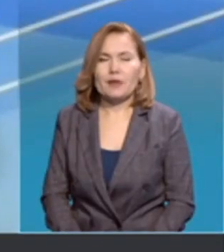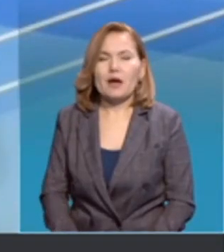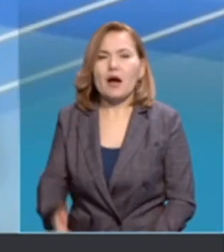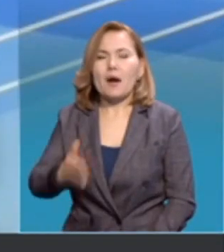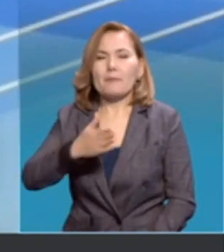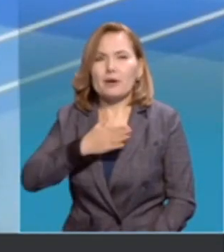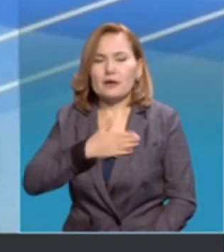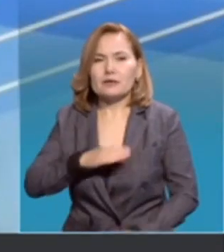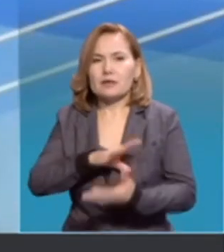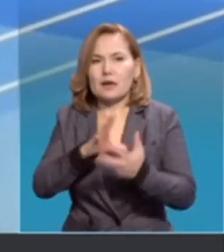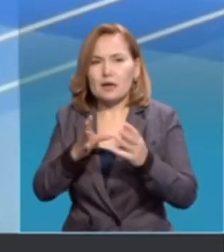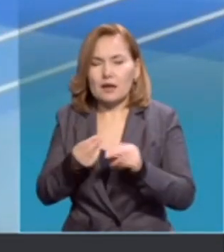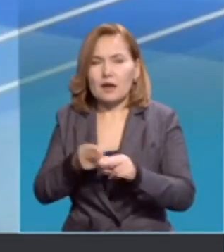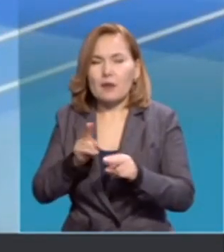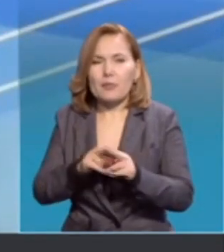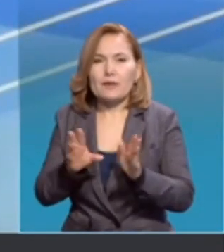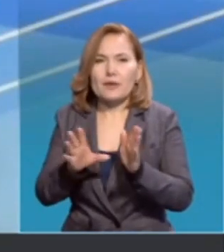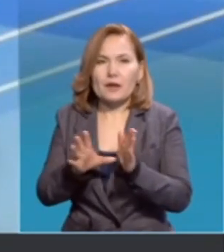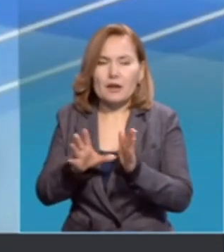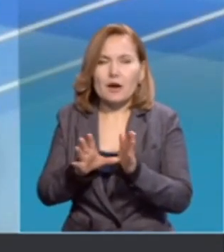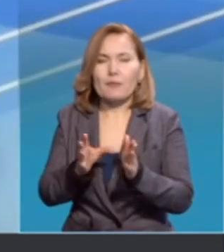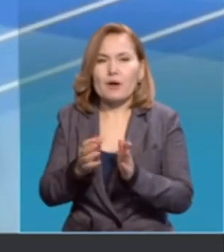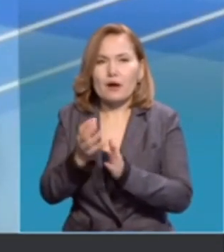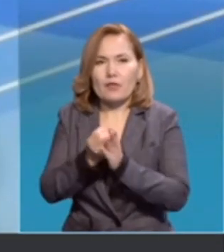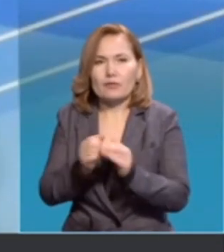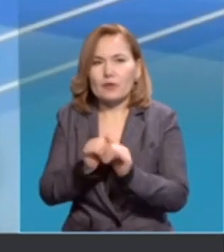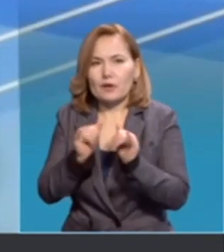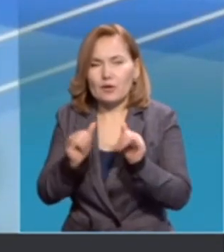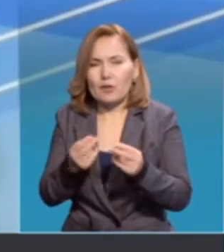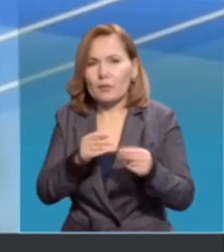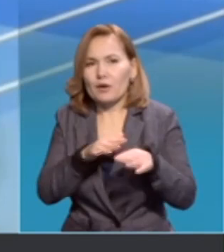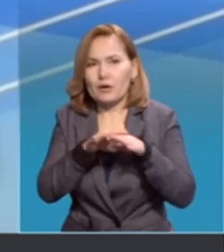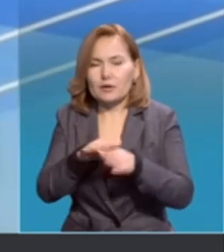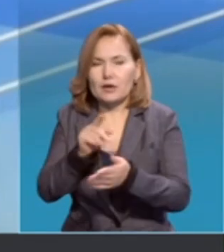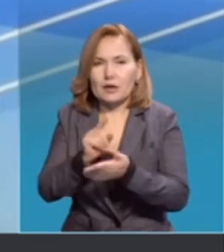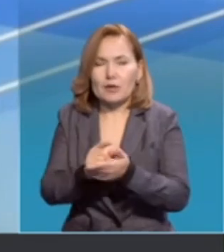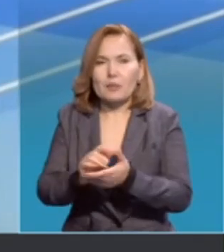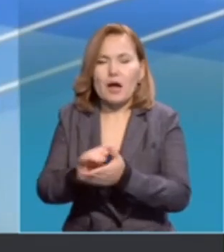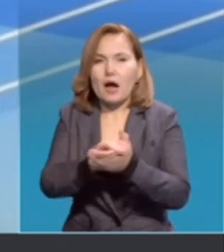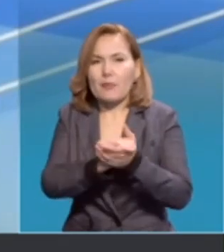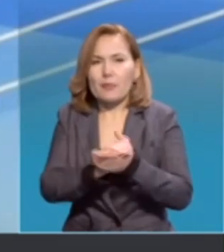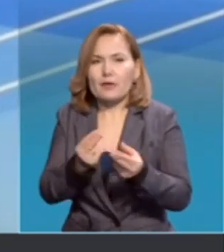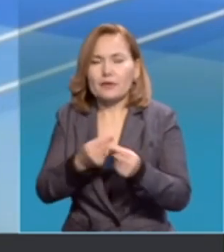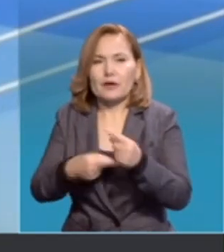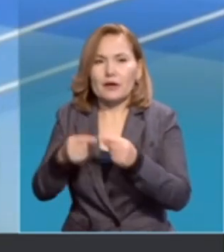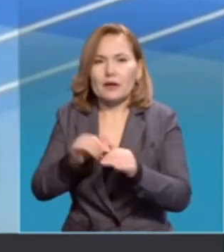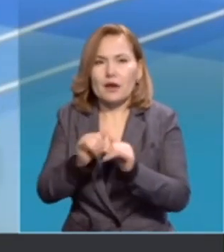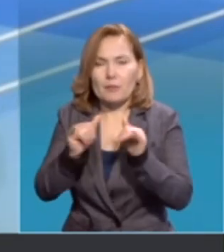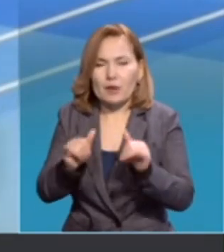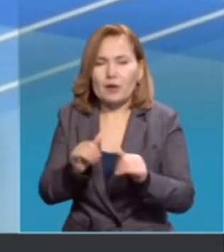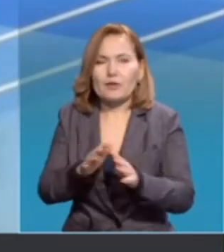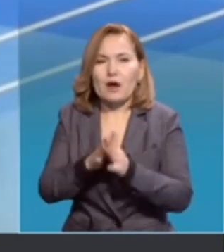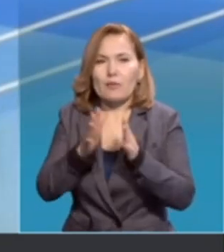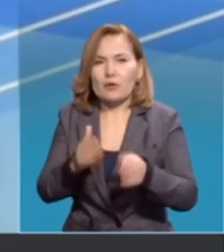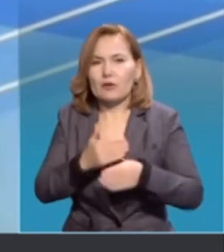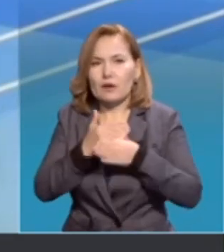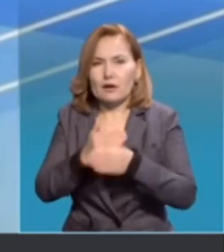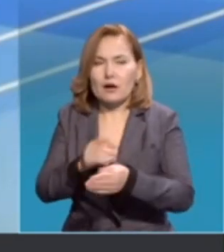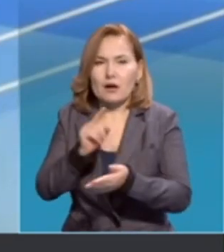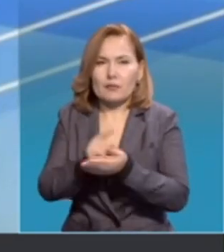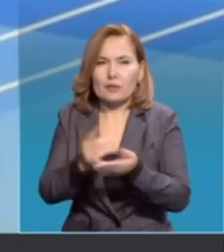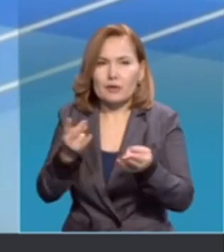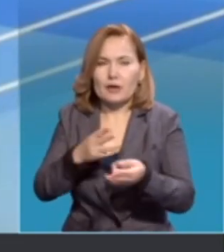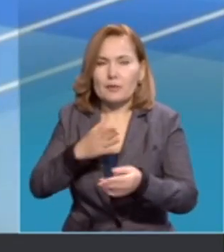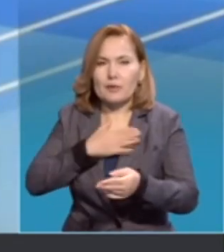Бізде өтімділігі жоғары тауарлар, әсіресе инвестициялық тауарлар жеткіліксіз. Сондықтан одақтың инвестициялық инновациялық дамуына баса көңіл бөліп